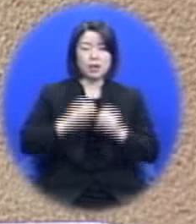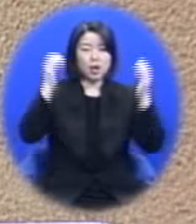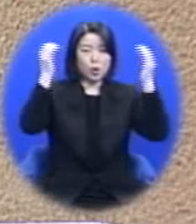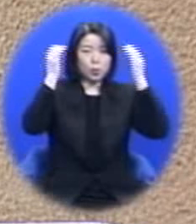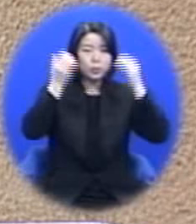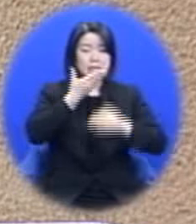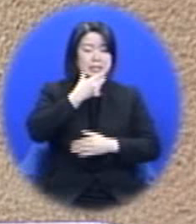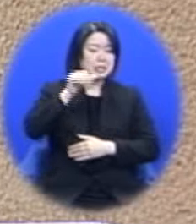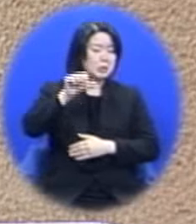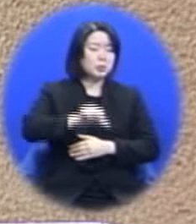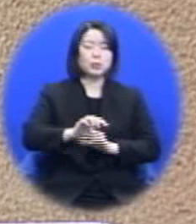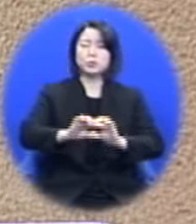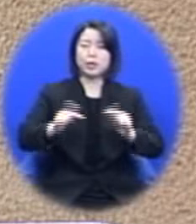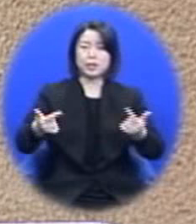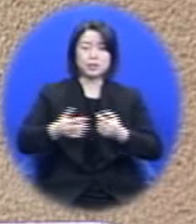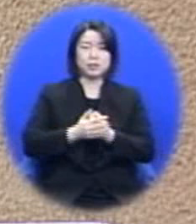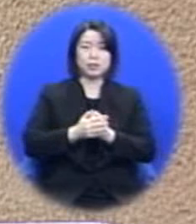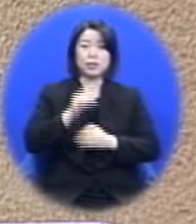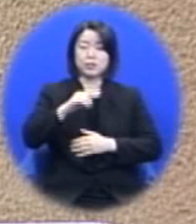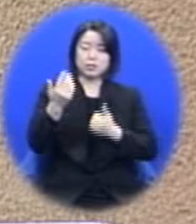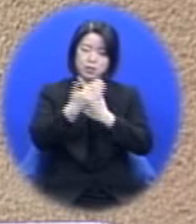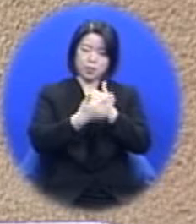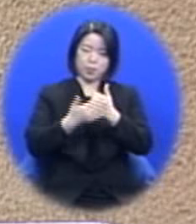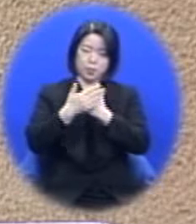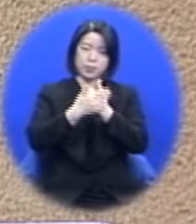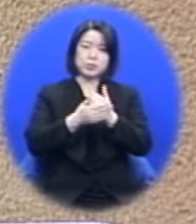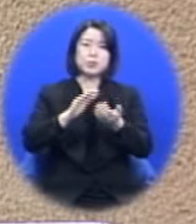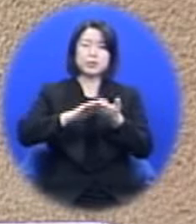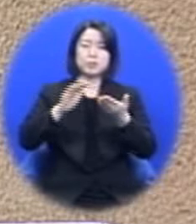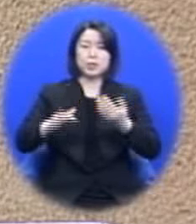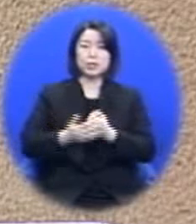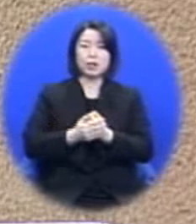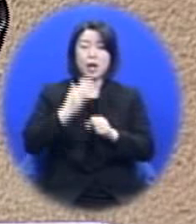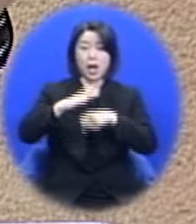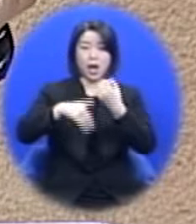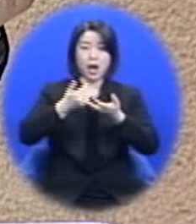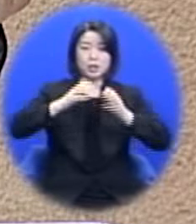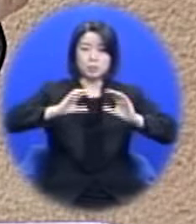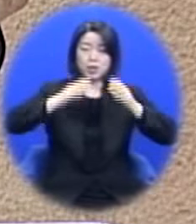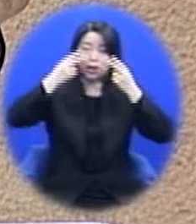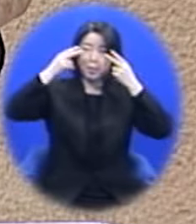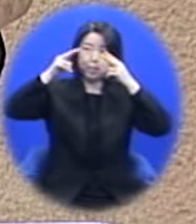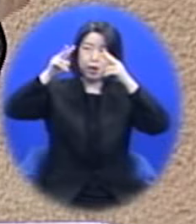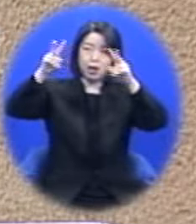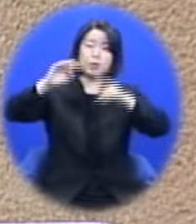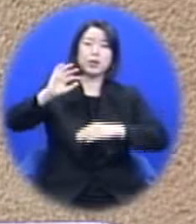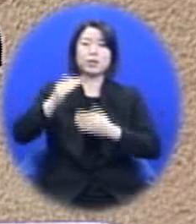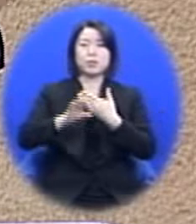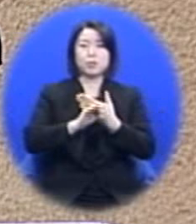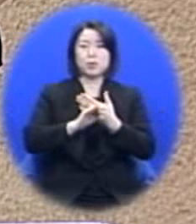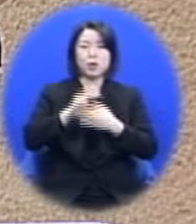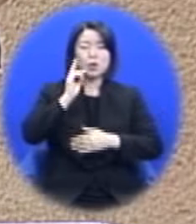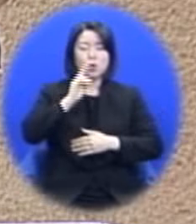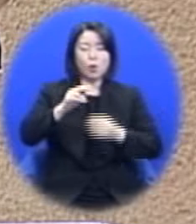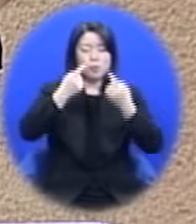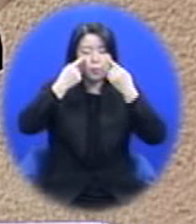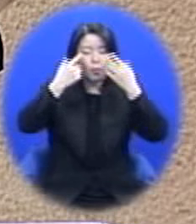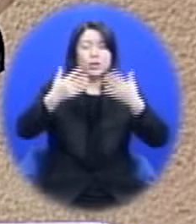고난은 저주가 아니에요. 그건 은총이에요. 하나님의 나라를 바라보게 되면 너무